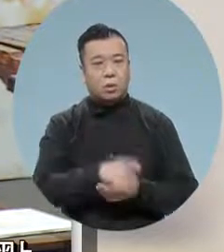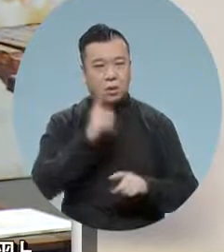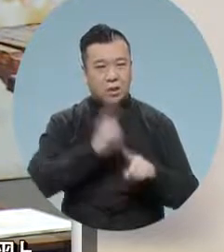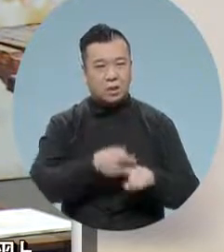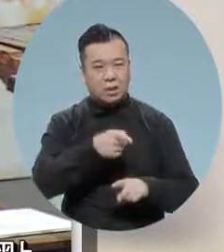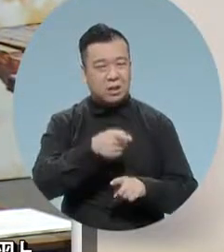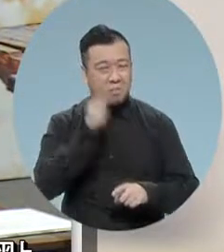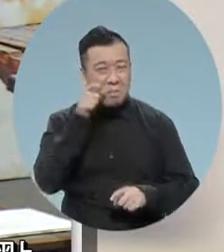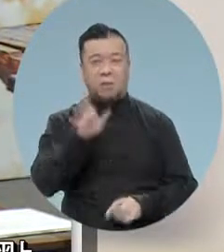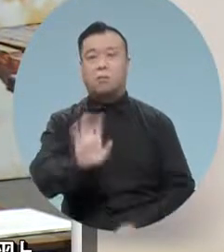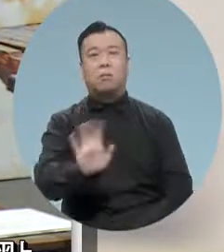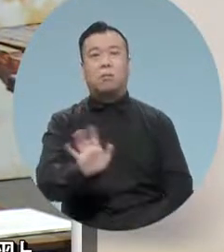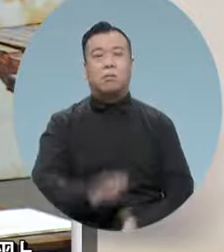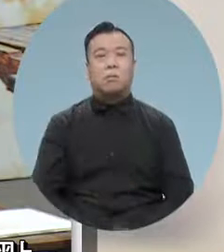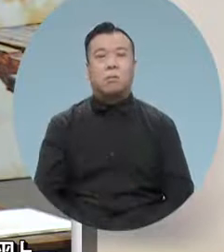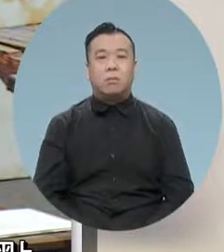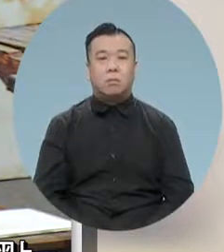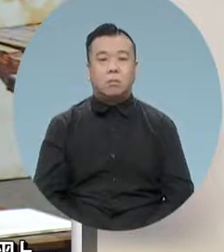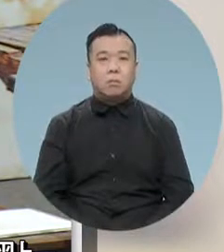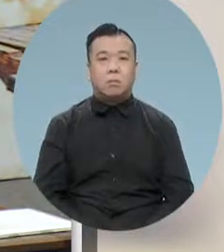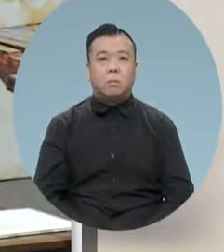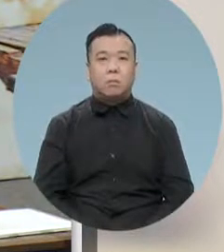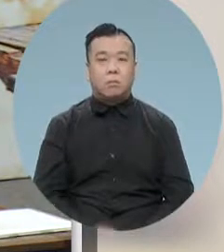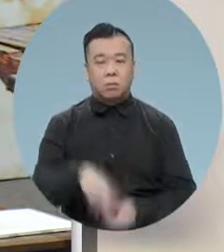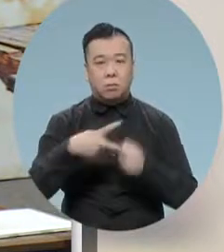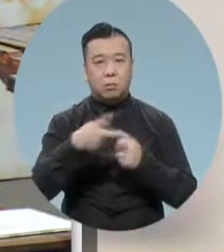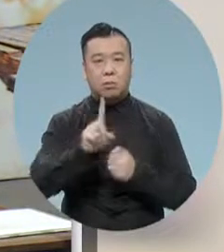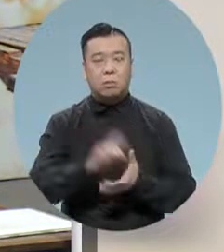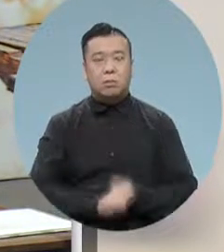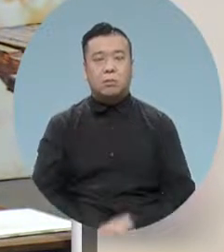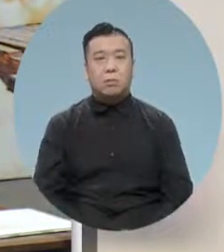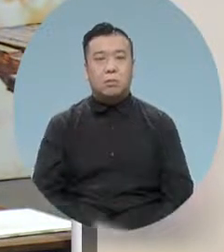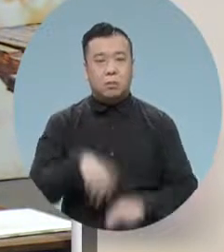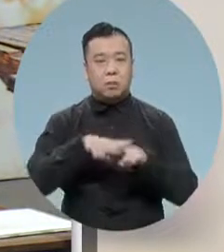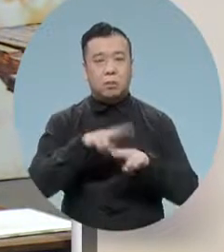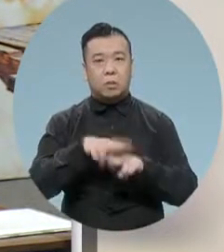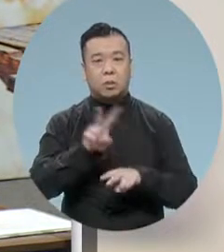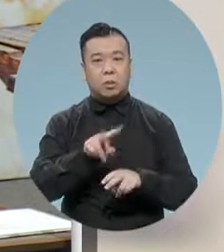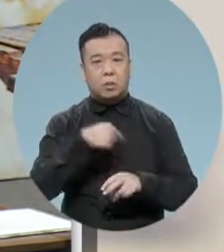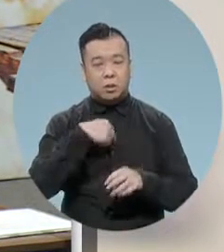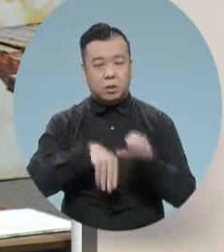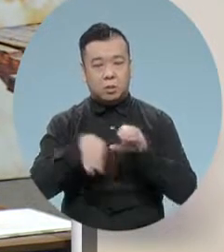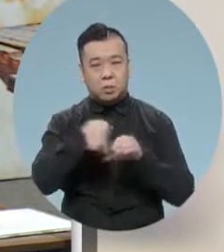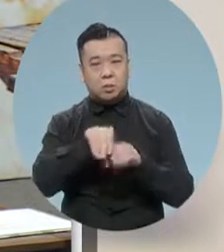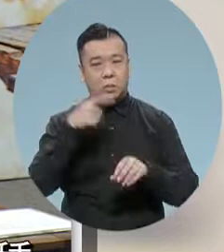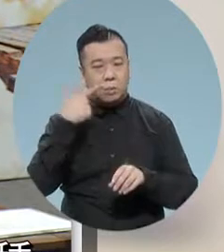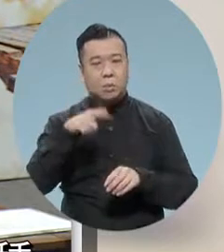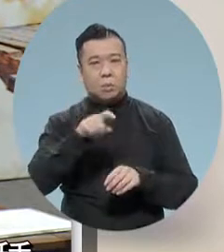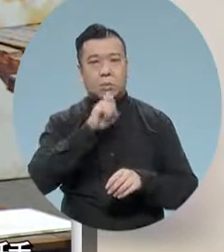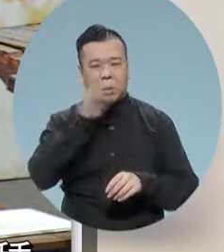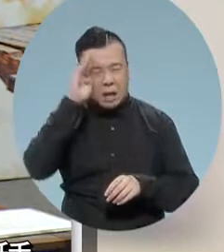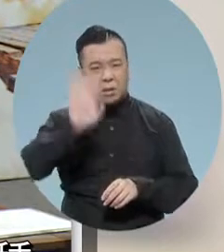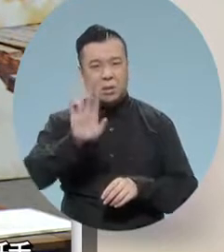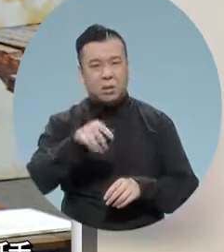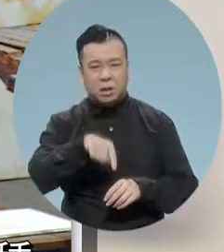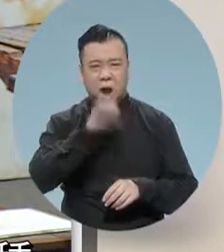就不需要有什么很特别的担忧。好了，咁呢个第一点。第二点呢，中国亦都喺度构建紧一套唔希望